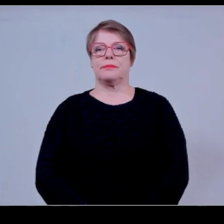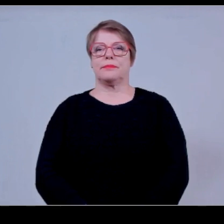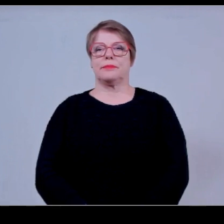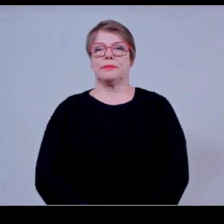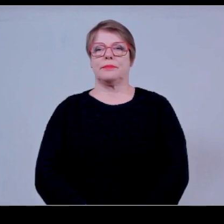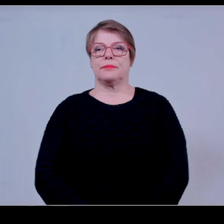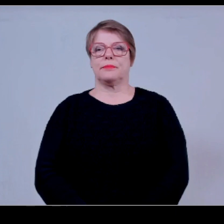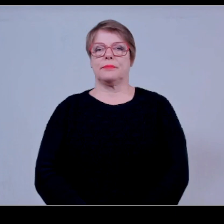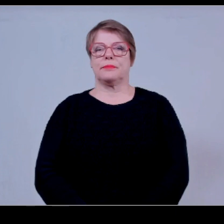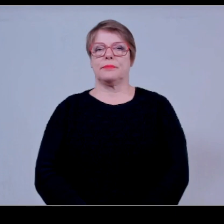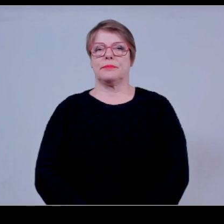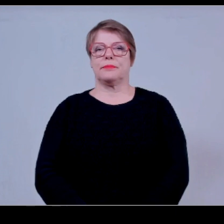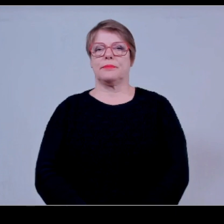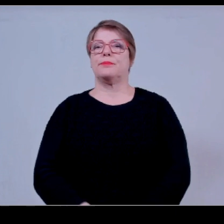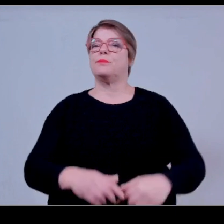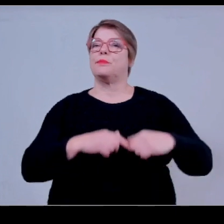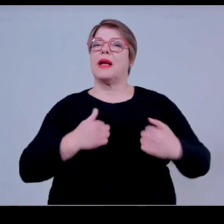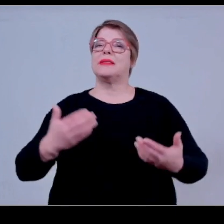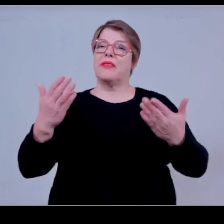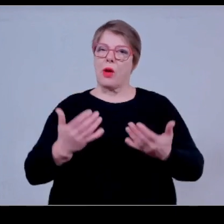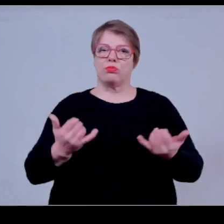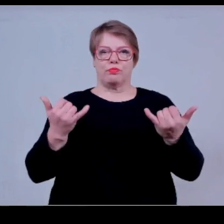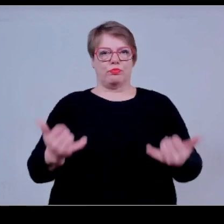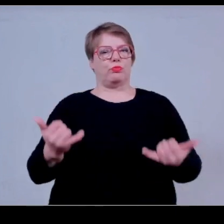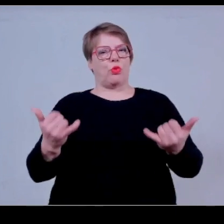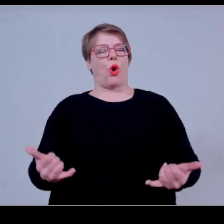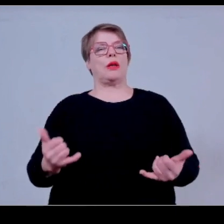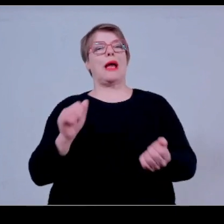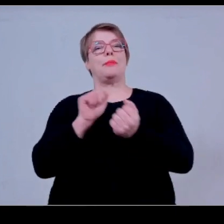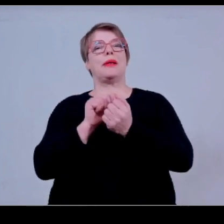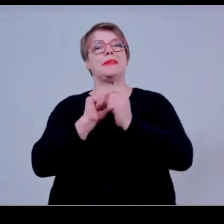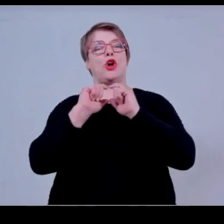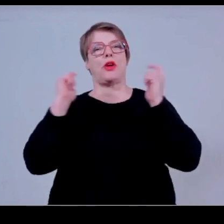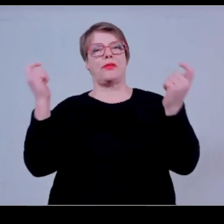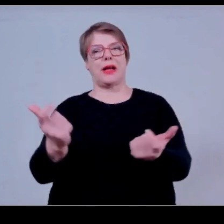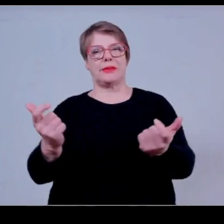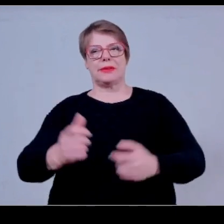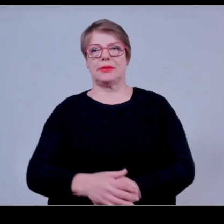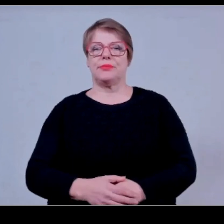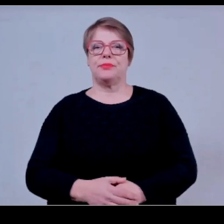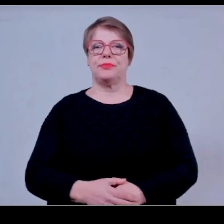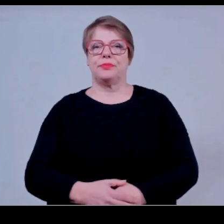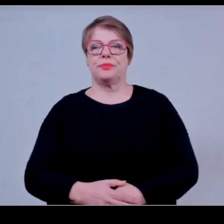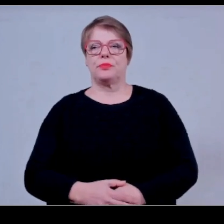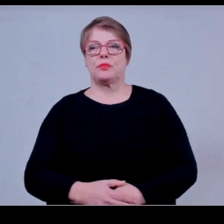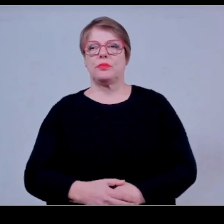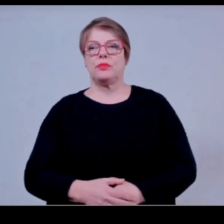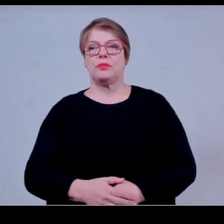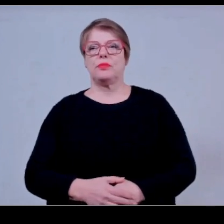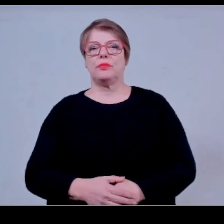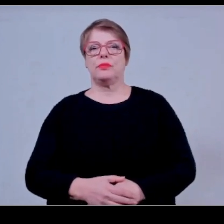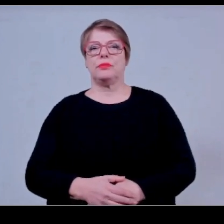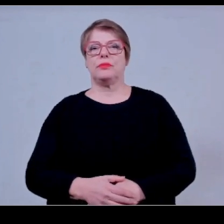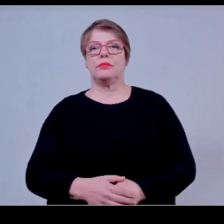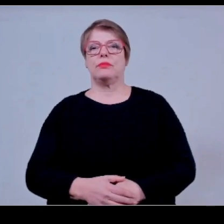Staatskanzleiminister Dr. Florian Herrmann, Gesundheitsminister Klaus Hollecek, Wirtschaftsminister Hubert Aiwanger und